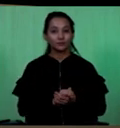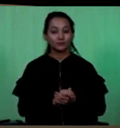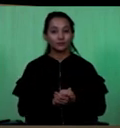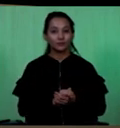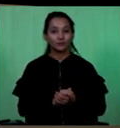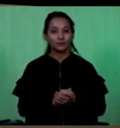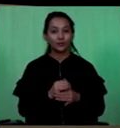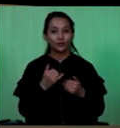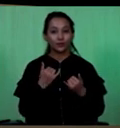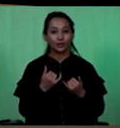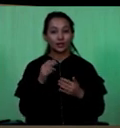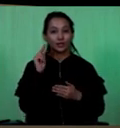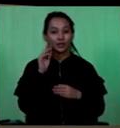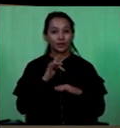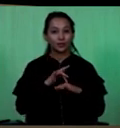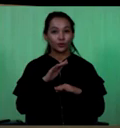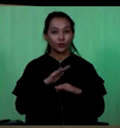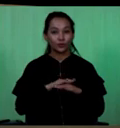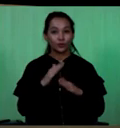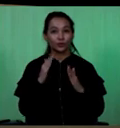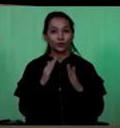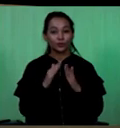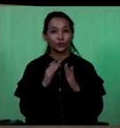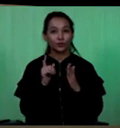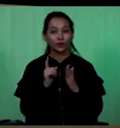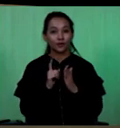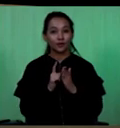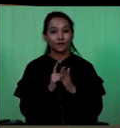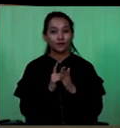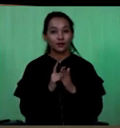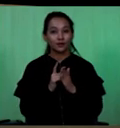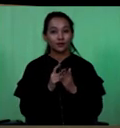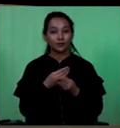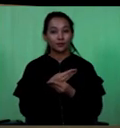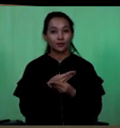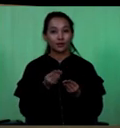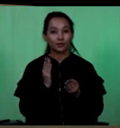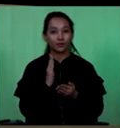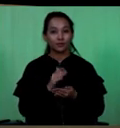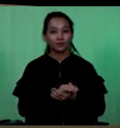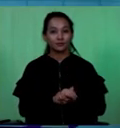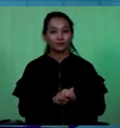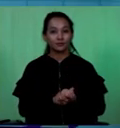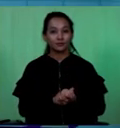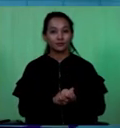Keling, endi darsimizga yakun yasab, sizlarga mustaqil vazifa bersam.